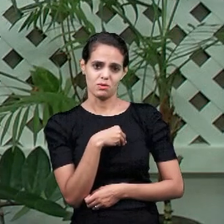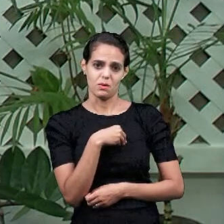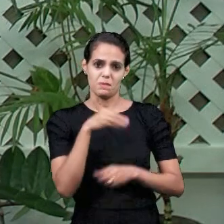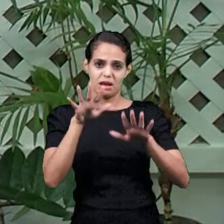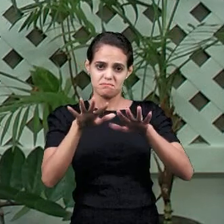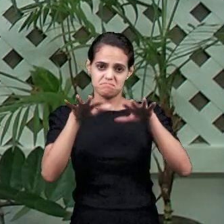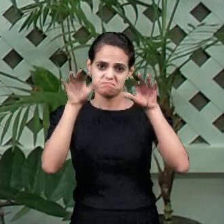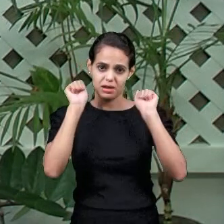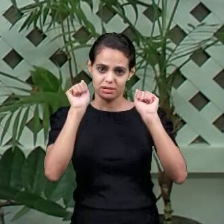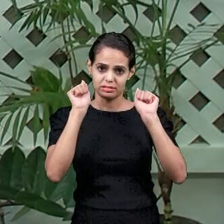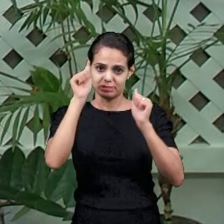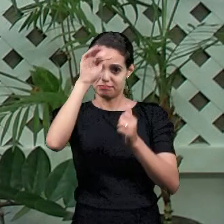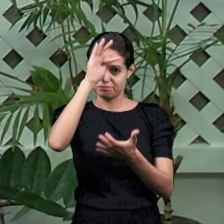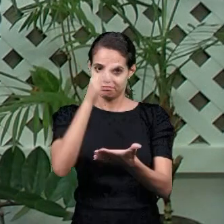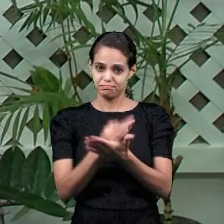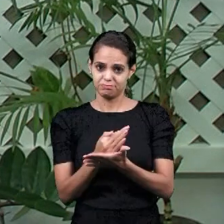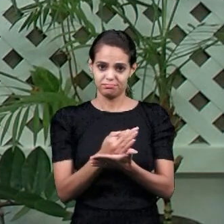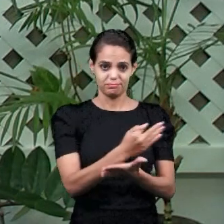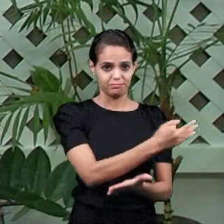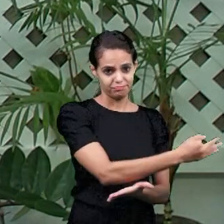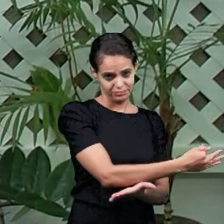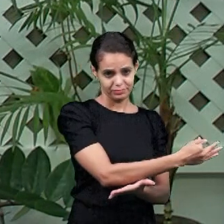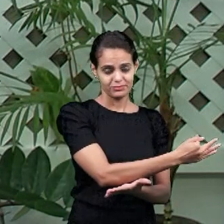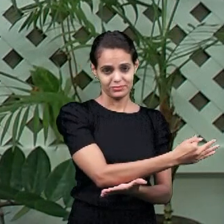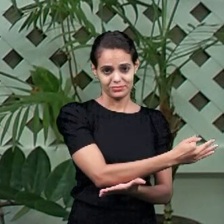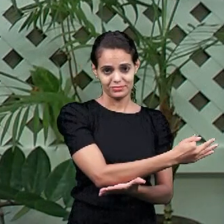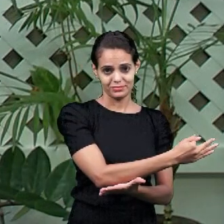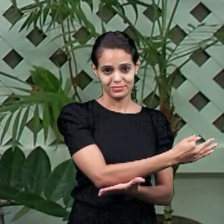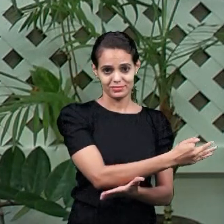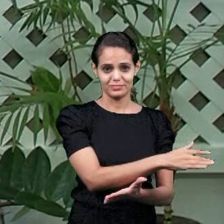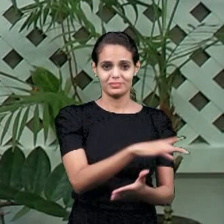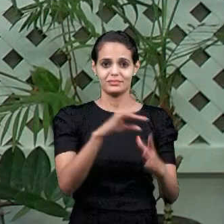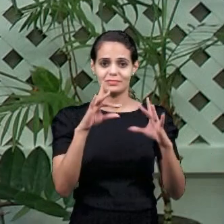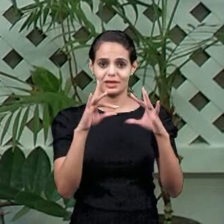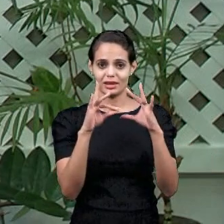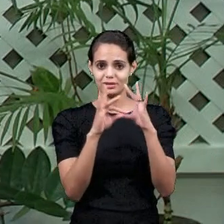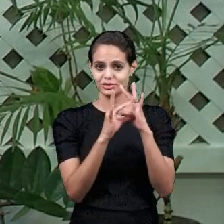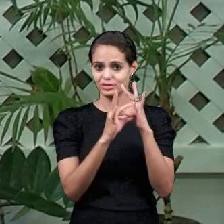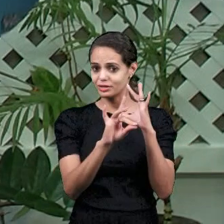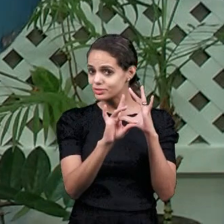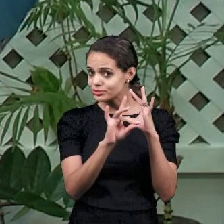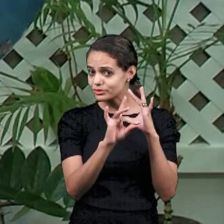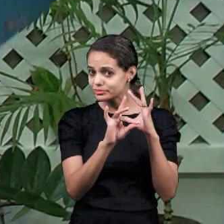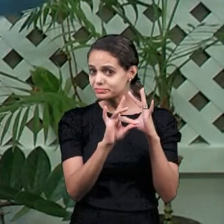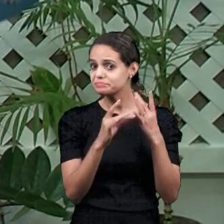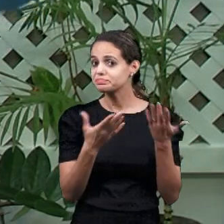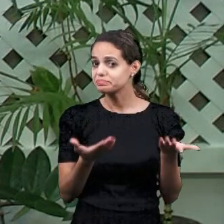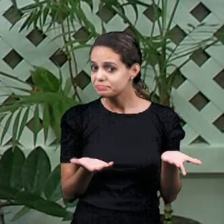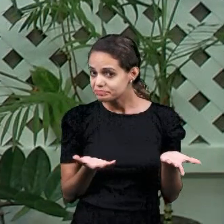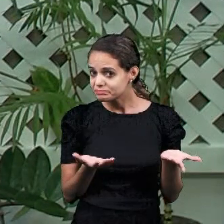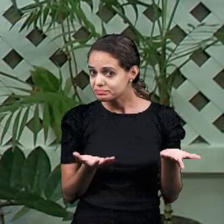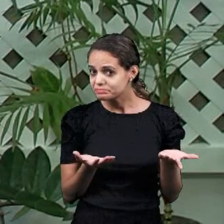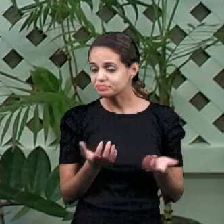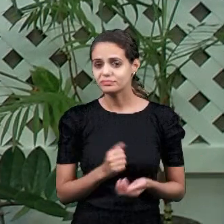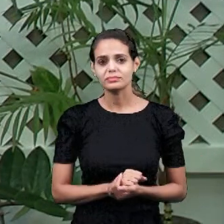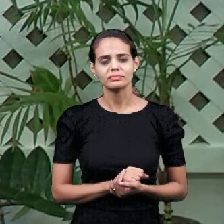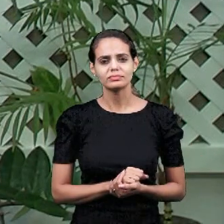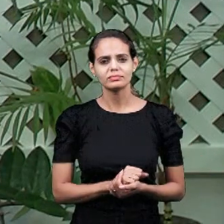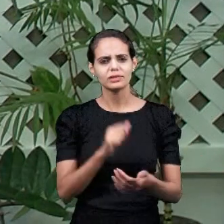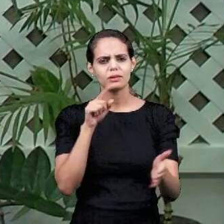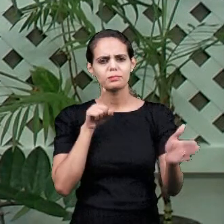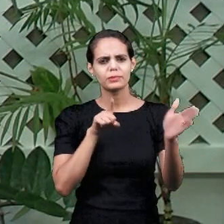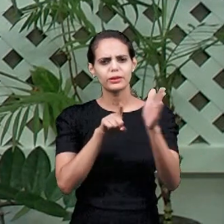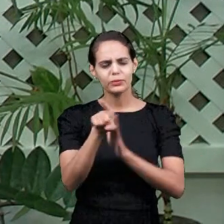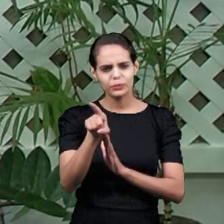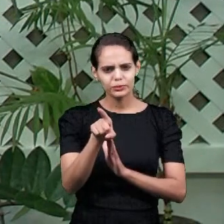apostate et après apporter à l'intérieur de l'Église le message de l'Antichrist. Les frères et sœurs, on pose la question, ça c'est bien pour l'Église? Non,